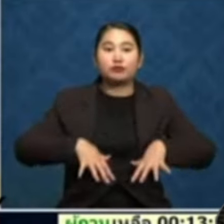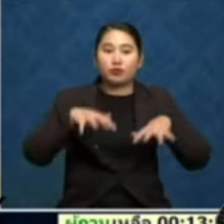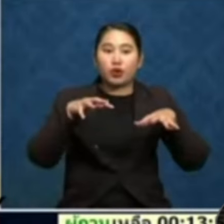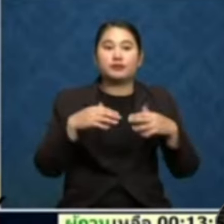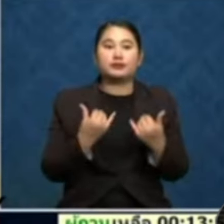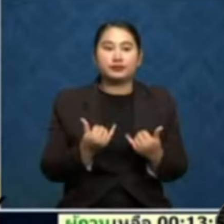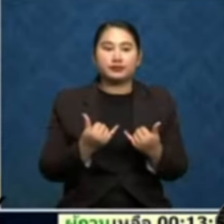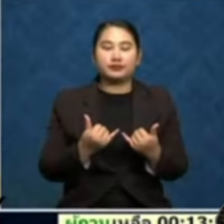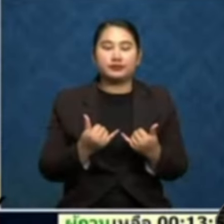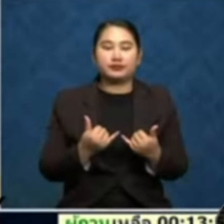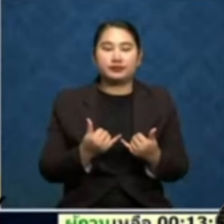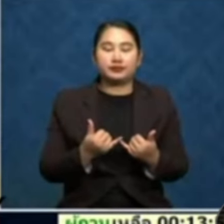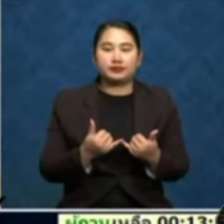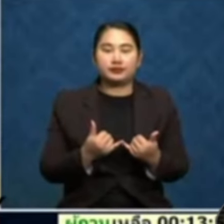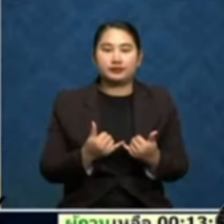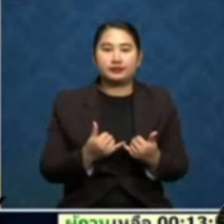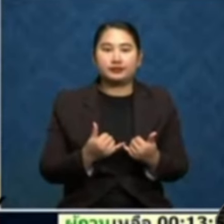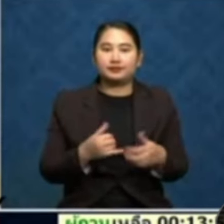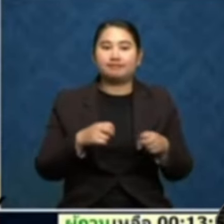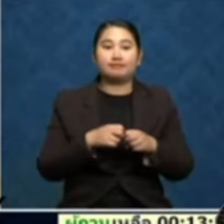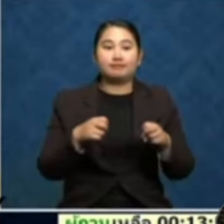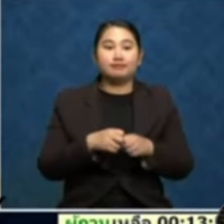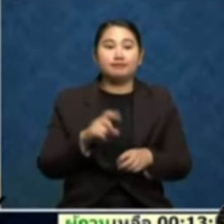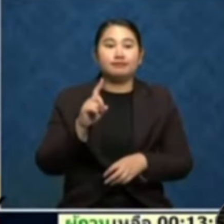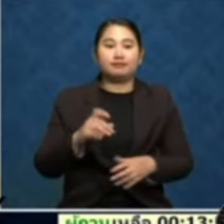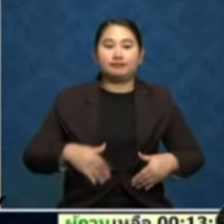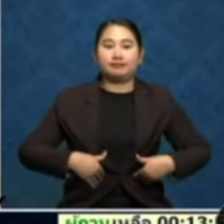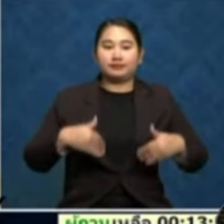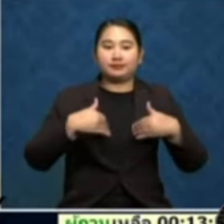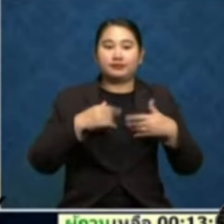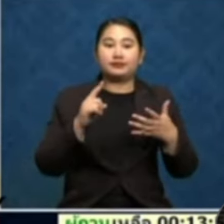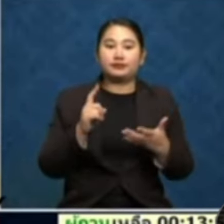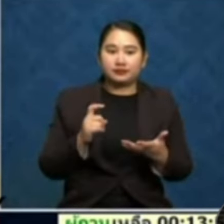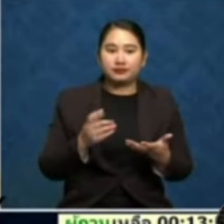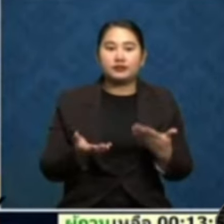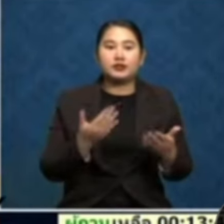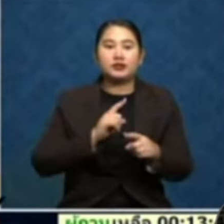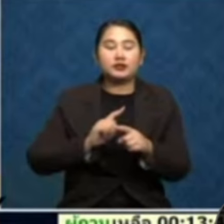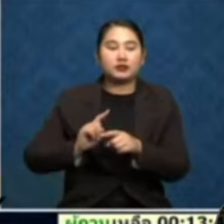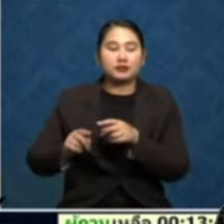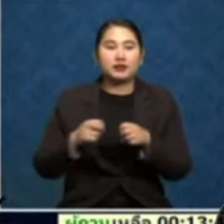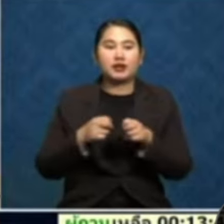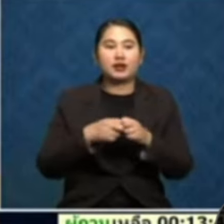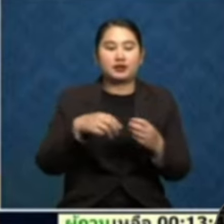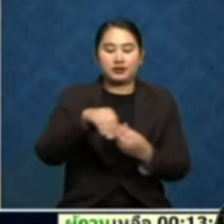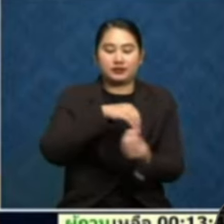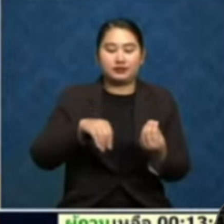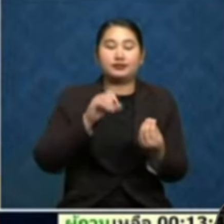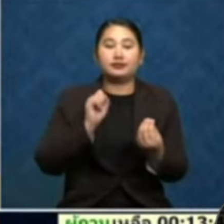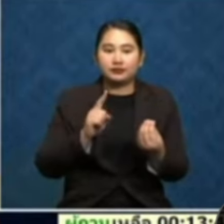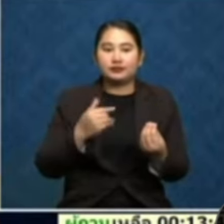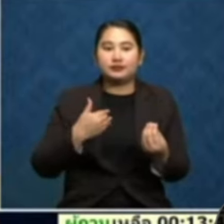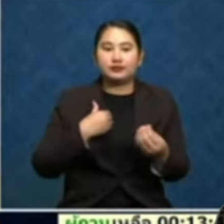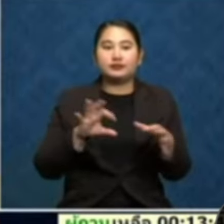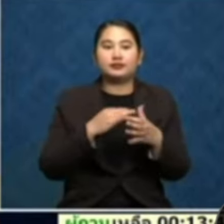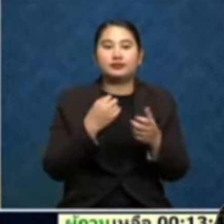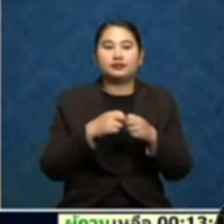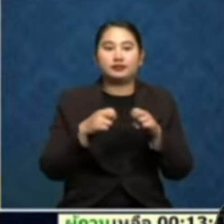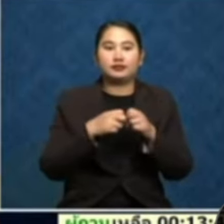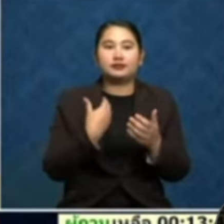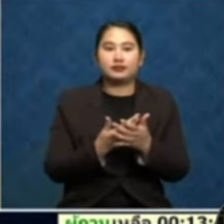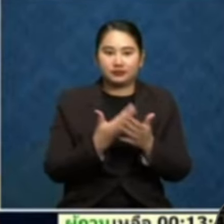ในขณะนี้นอกจากทำให้สูญเสียเรื่องของชีวิตและทรัพย์สินแล้วยังเป็นภัยพิบัติทางเศรษฐกิจเป็นภัยพิบัติทางการเงินอีก